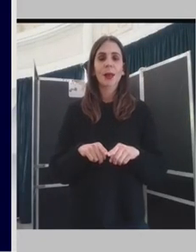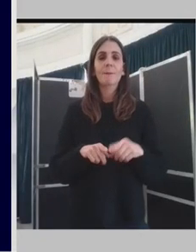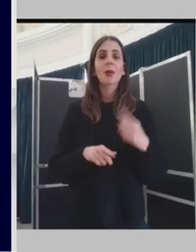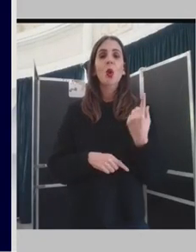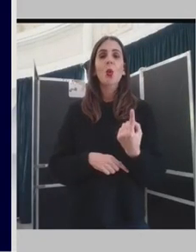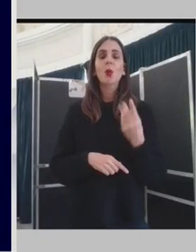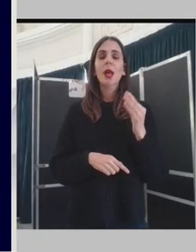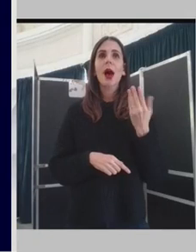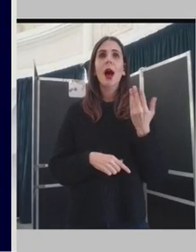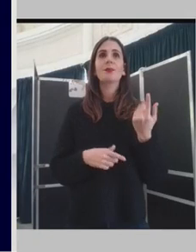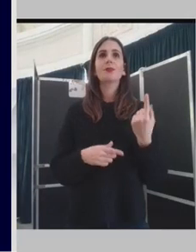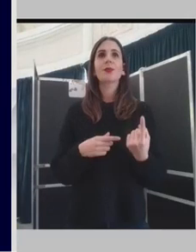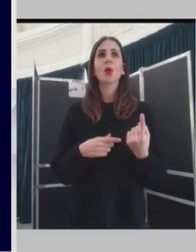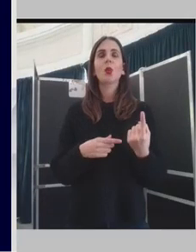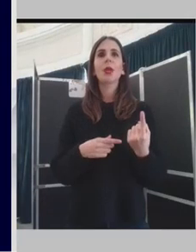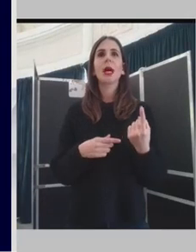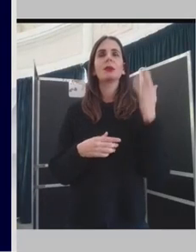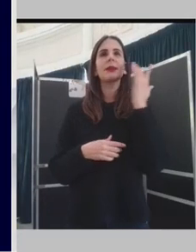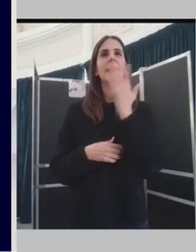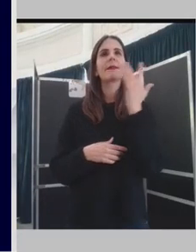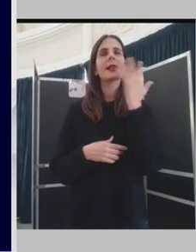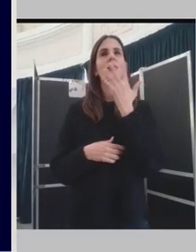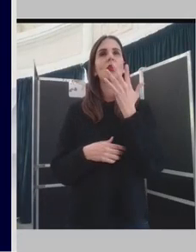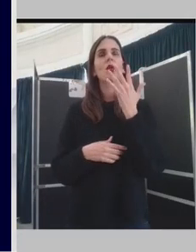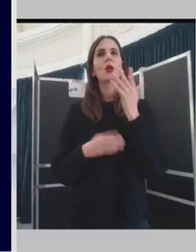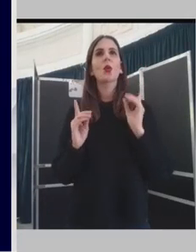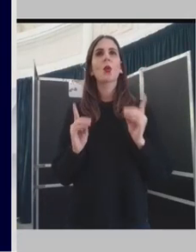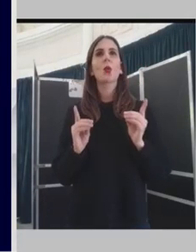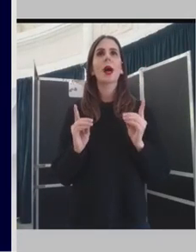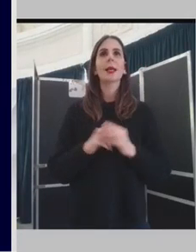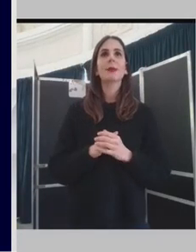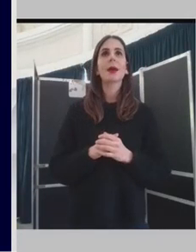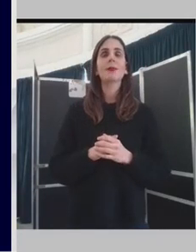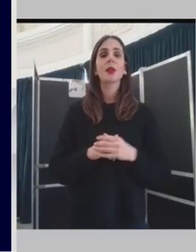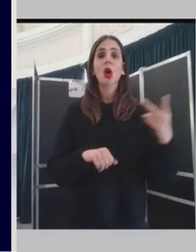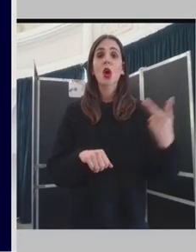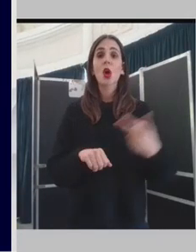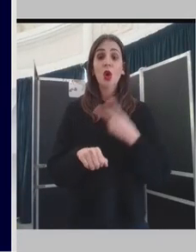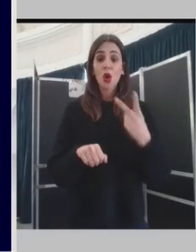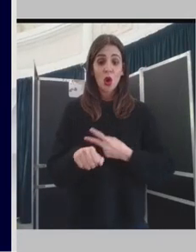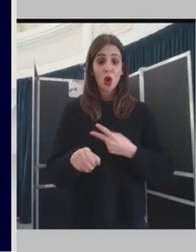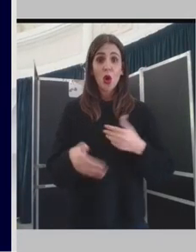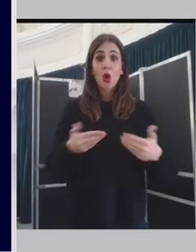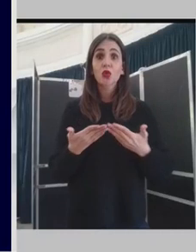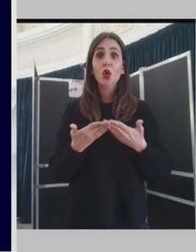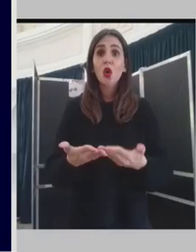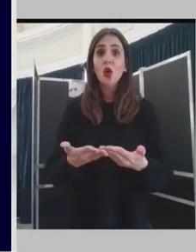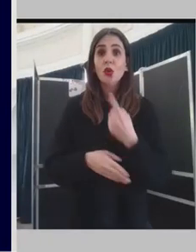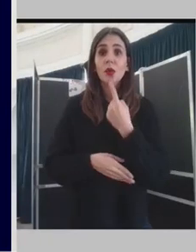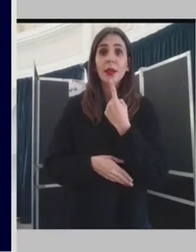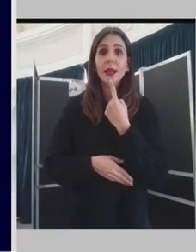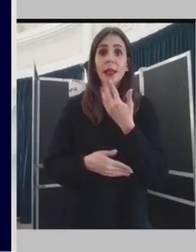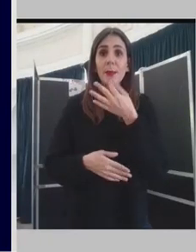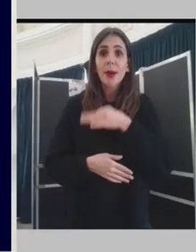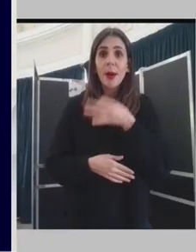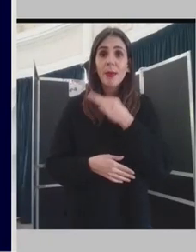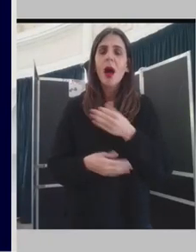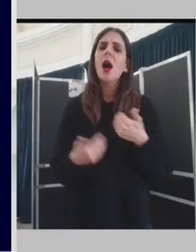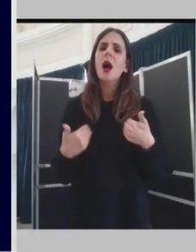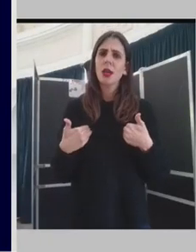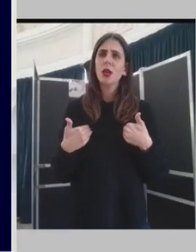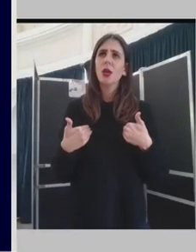una domanda che ci siamo fatti: chi è che riesce a soccorrere? Io ci riesco, ecco, io ho fatto questa domanda, sono